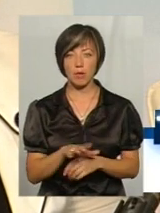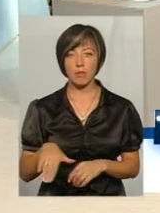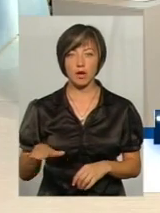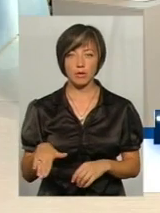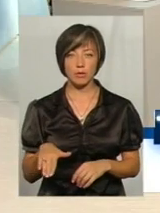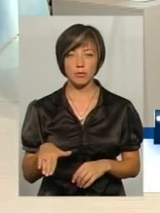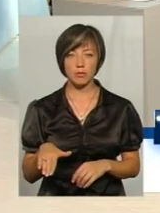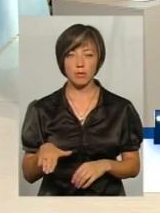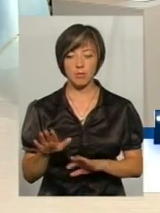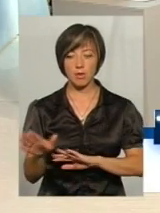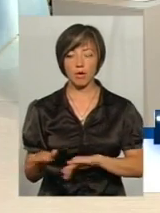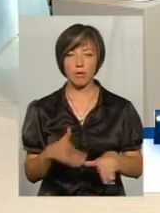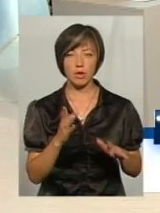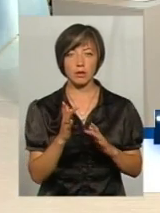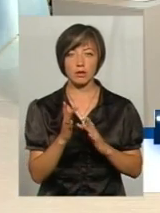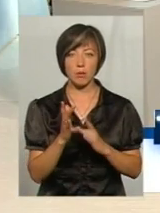приходит Пасха,